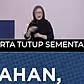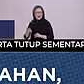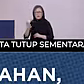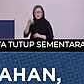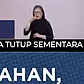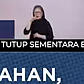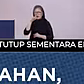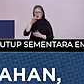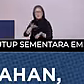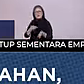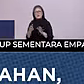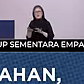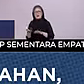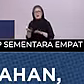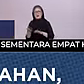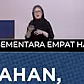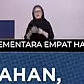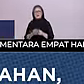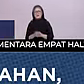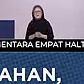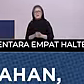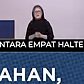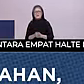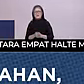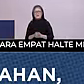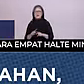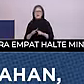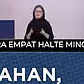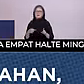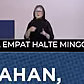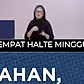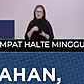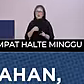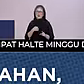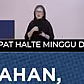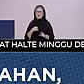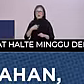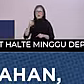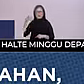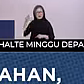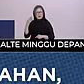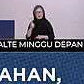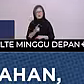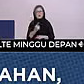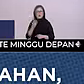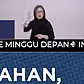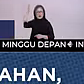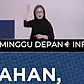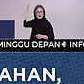ayahnya. Tapi saya yakin bahwa takdir adalah milik Allah, dan Allah